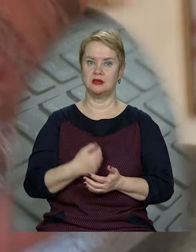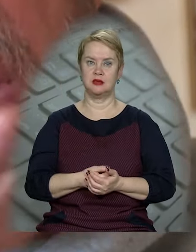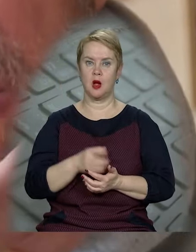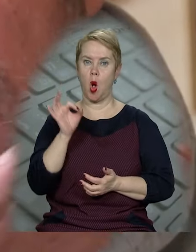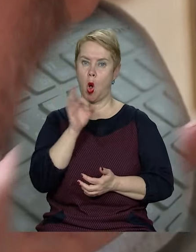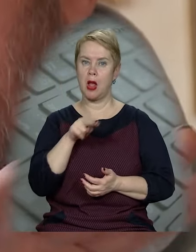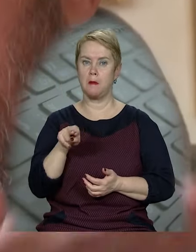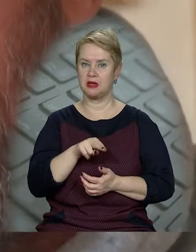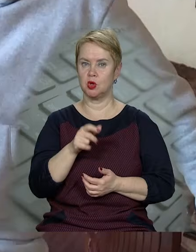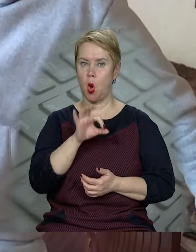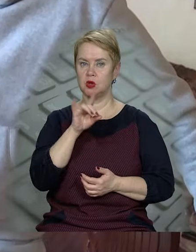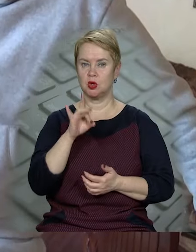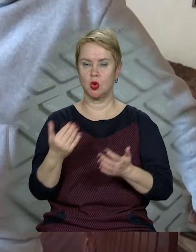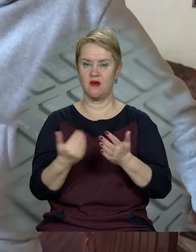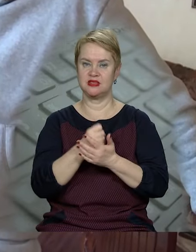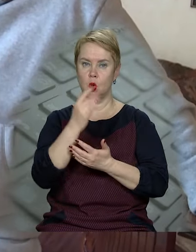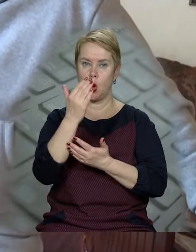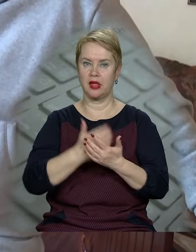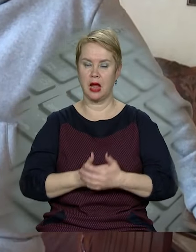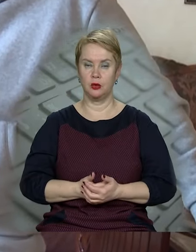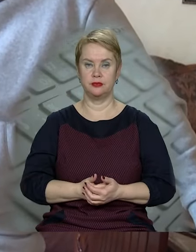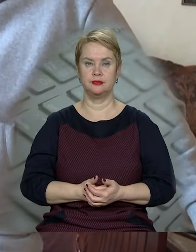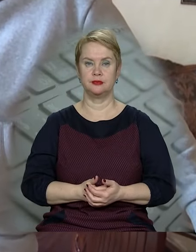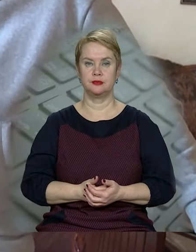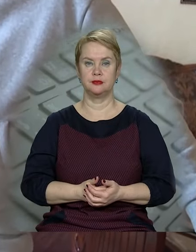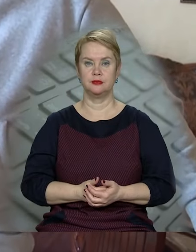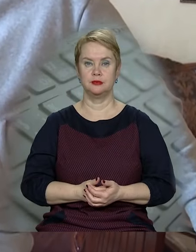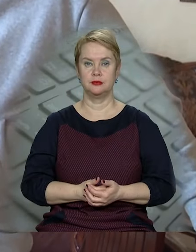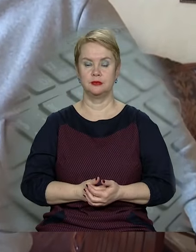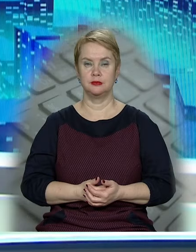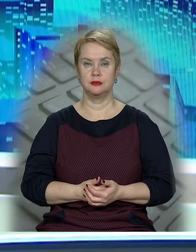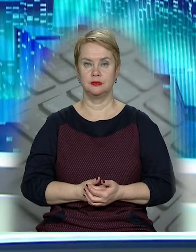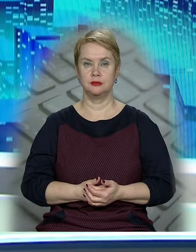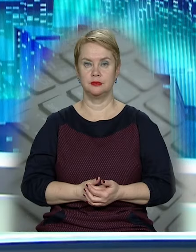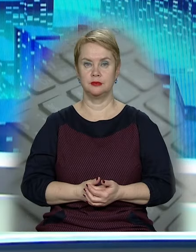Олена Петриченкова, Сергій Озеров, новини 11 каналу.